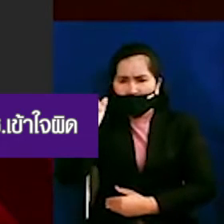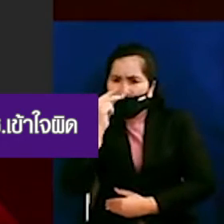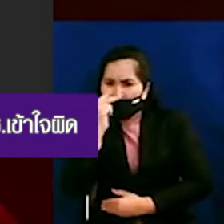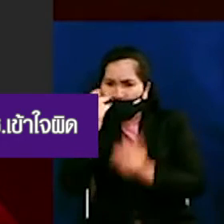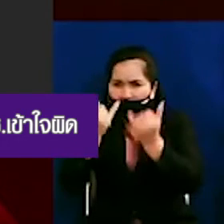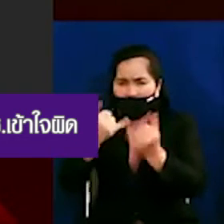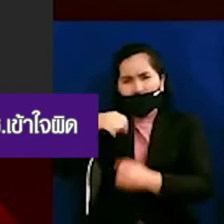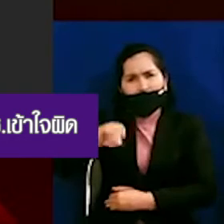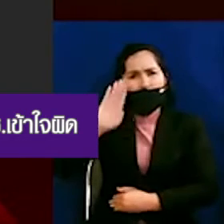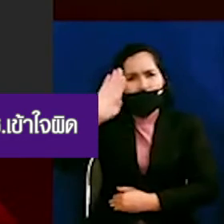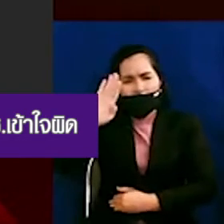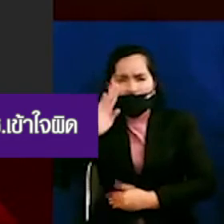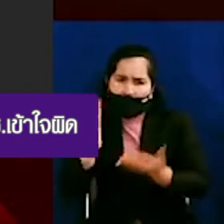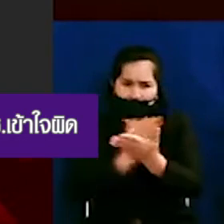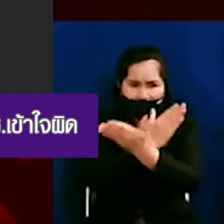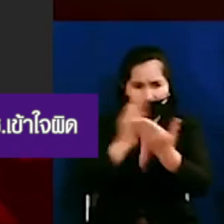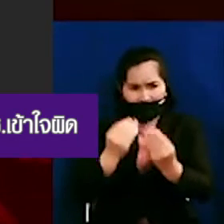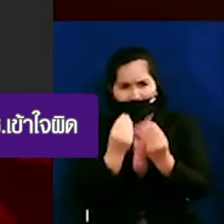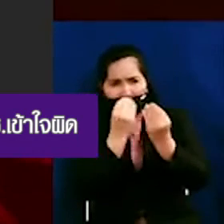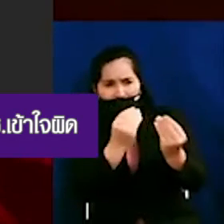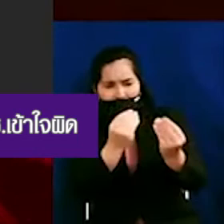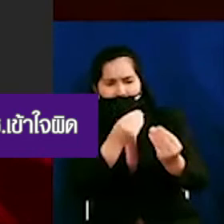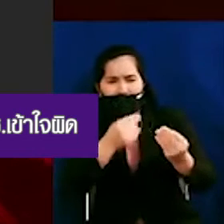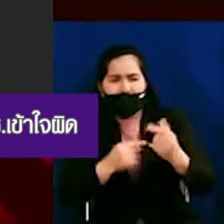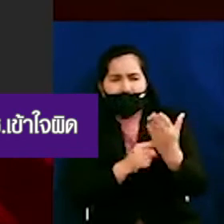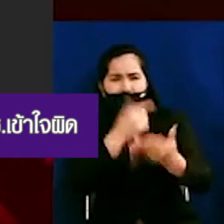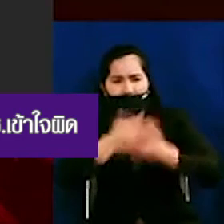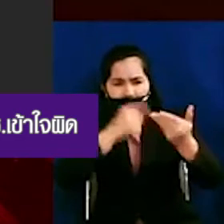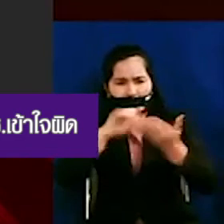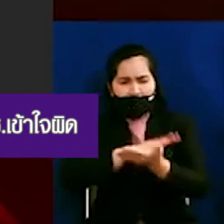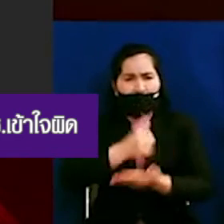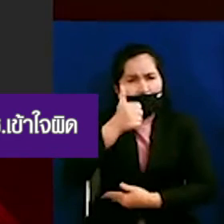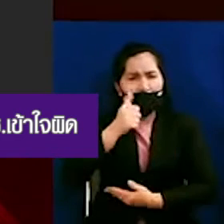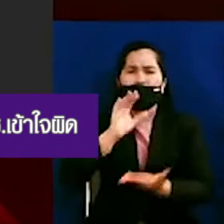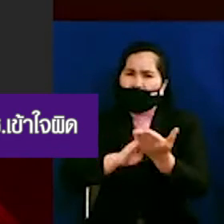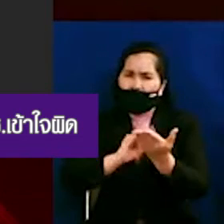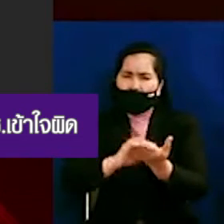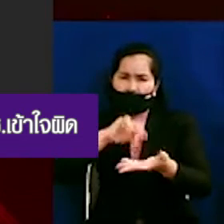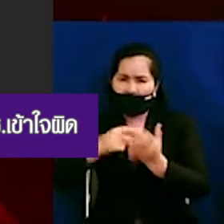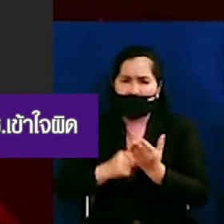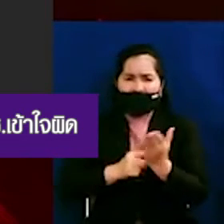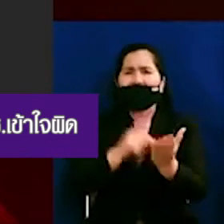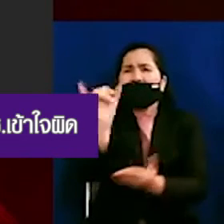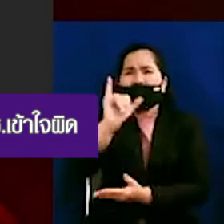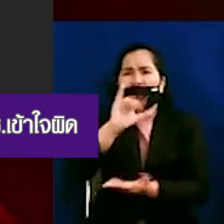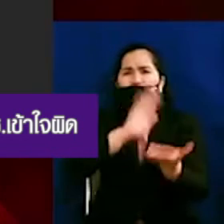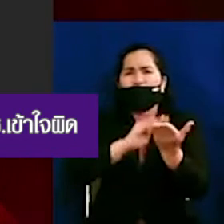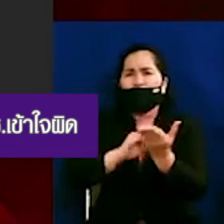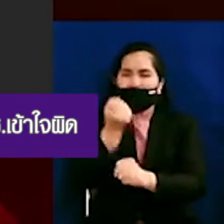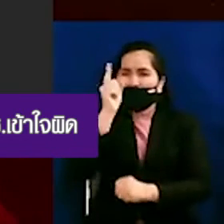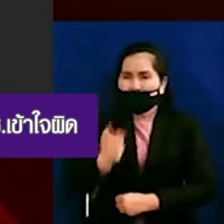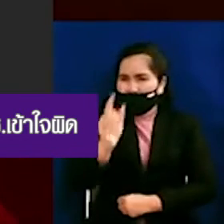สามารถเอ่อจัดสรรเข้ามานำเสนอขายให้กับประเทศไทยได้หรือไม่ดังนั้นเนี่ยจึงไม่ใช่เป็นตัวเลขที่จะเสนอขายนะ